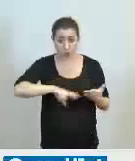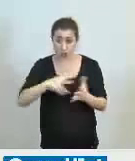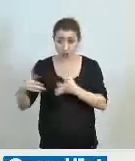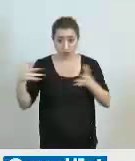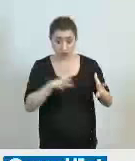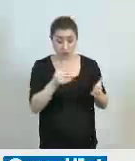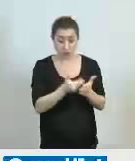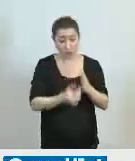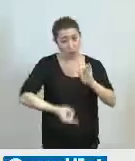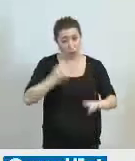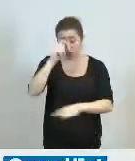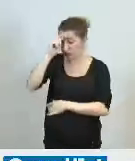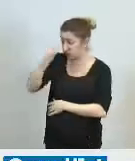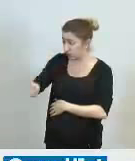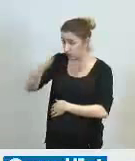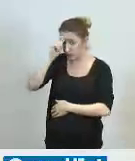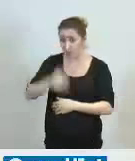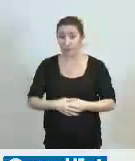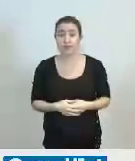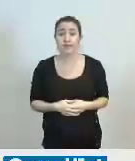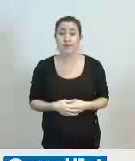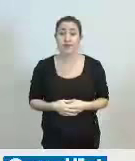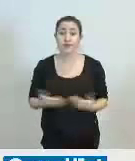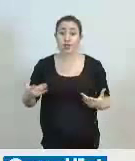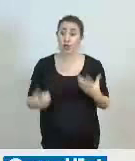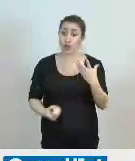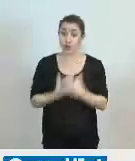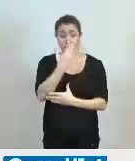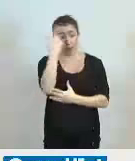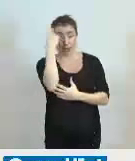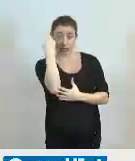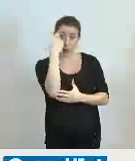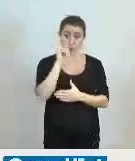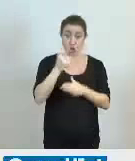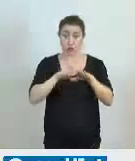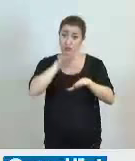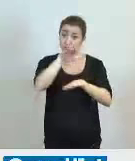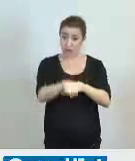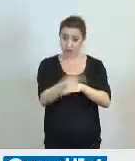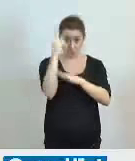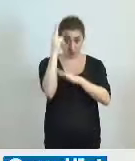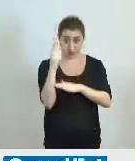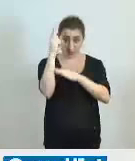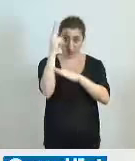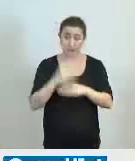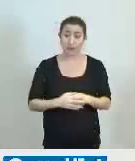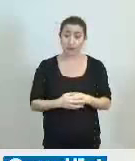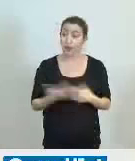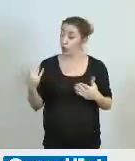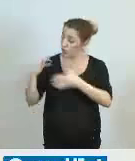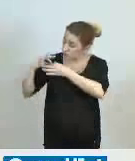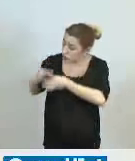rendre hommage. Nous entamons, sous la présidence de Jean Rottner, aujourd'hui une deuxième étape, qui est dans la continuité et qui